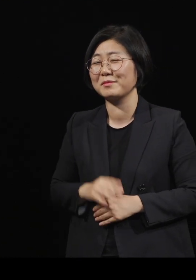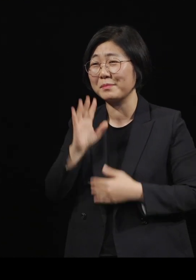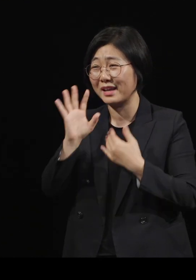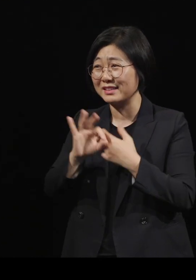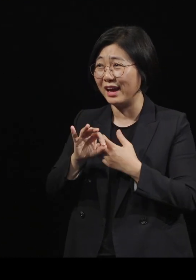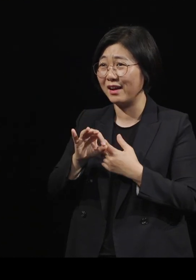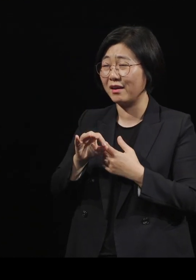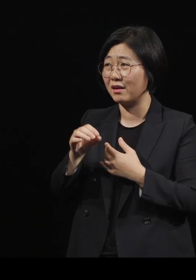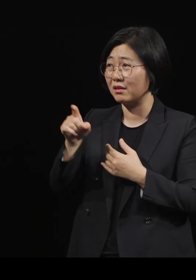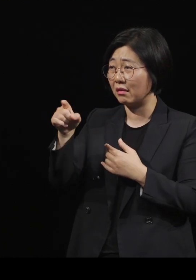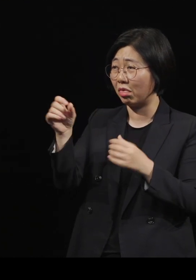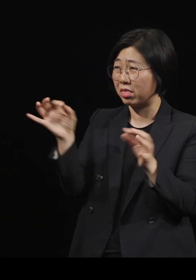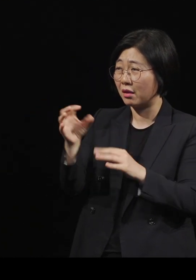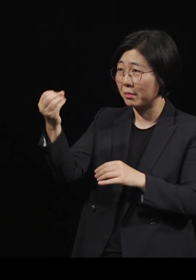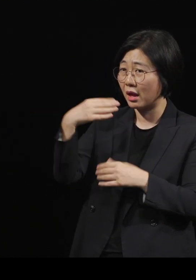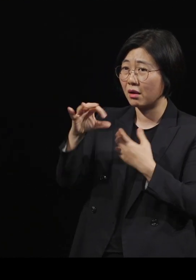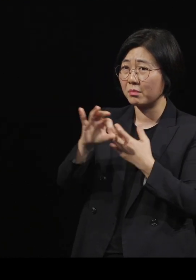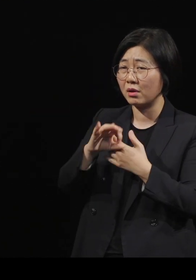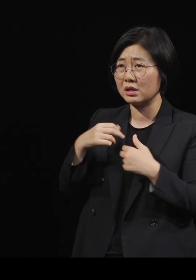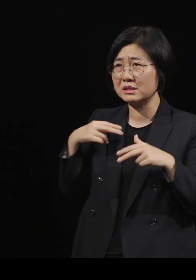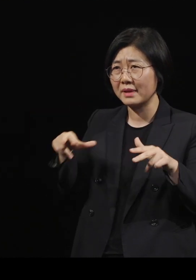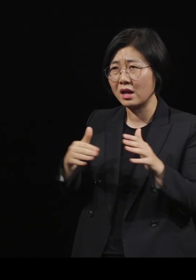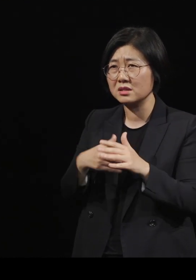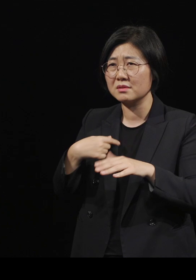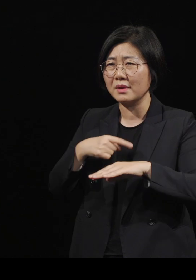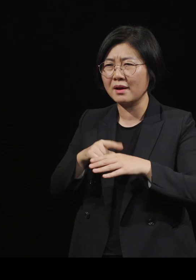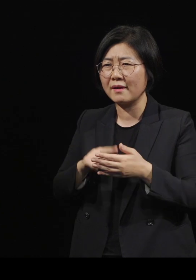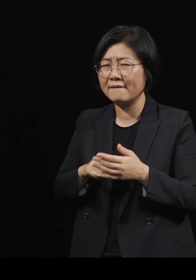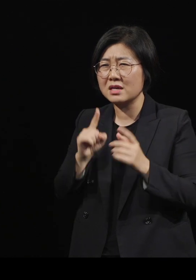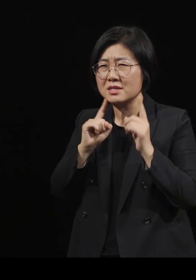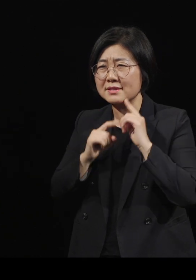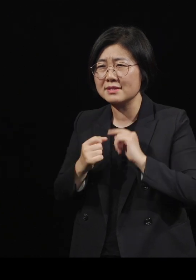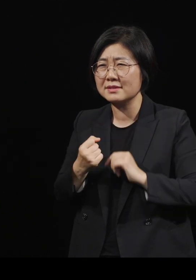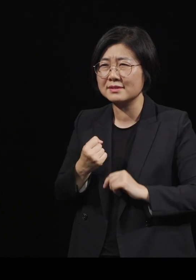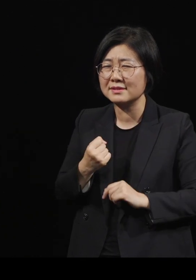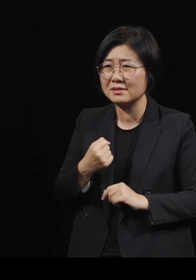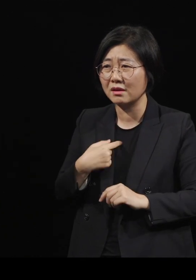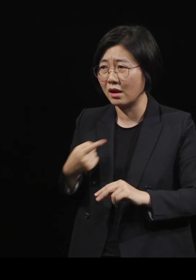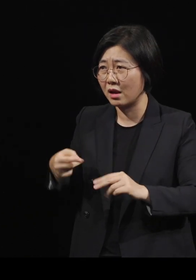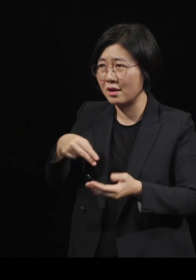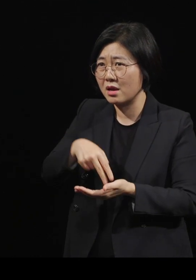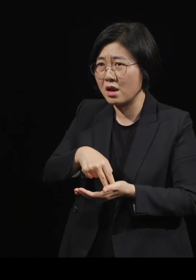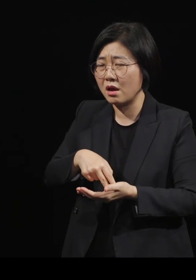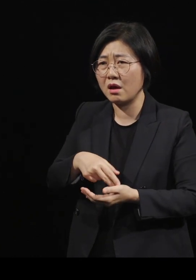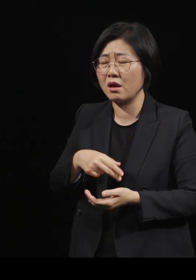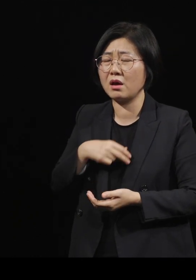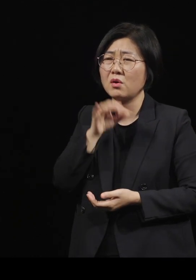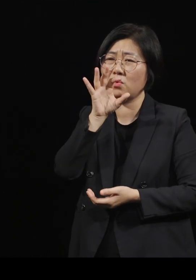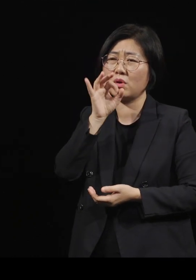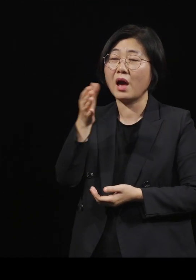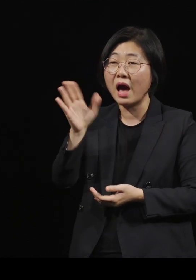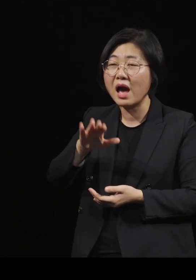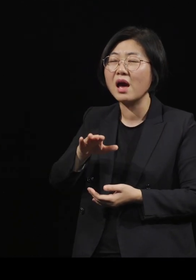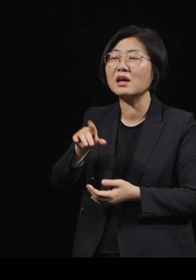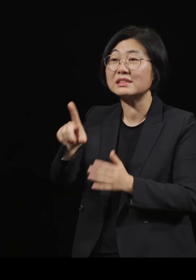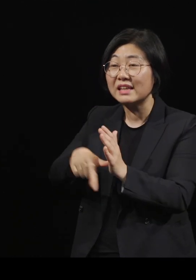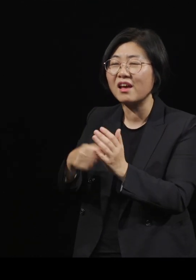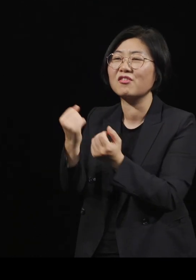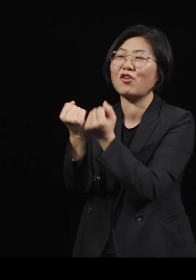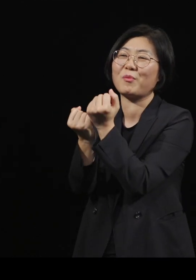여기까지 말씀하셨으면 아마 제가 상처를 받아서 지금 이 자리에 없었을 거예요. 그런데 설명을